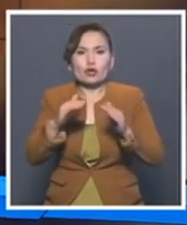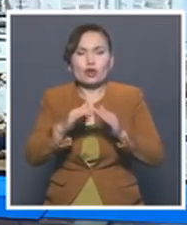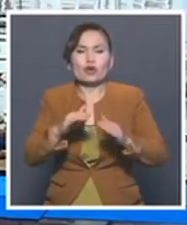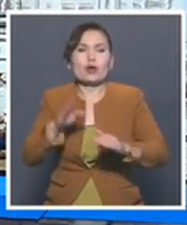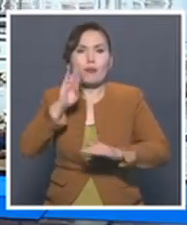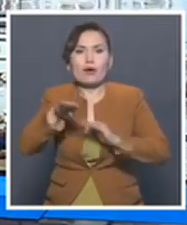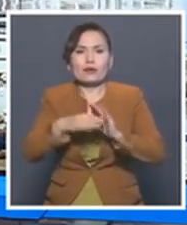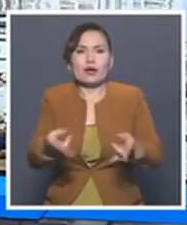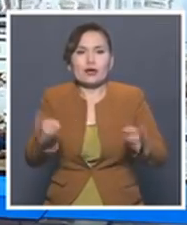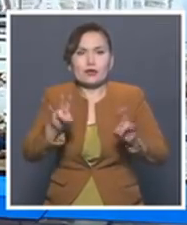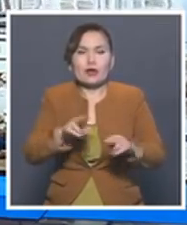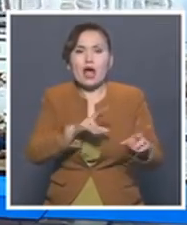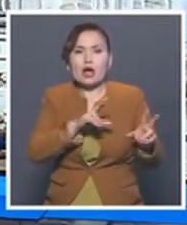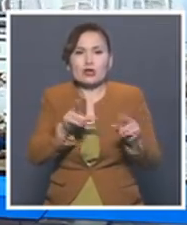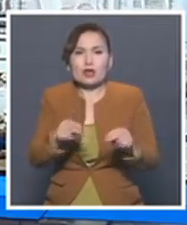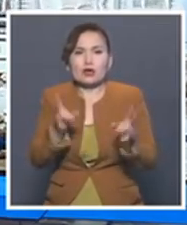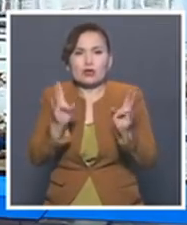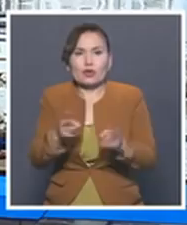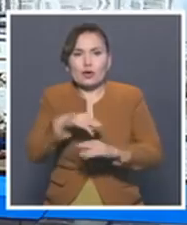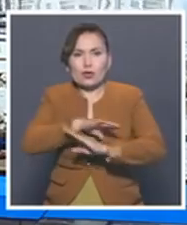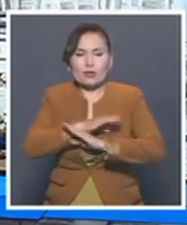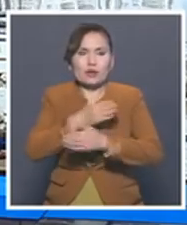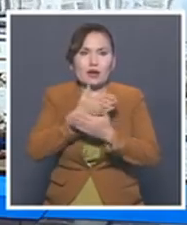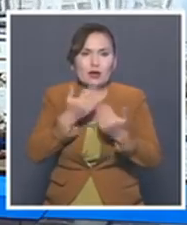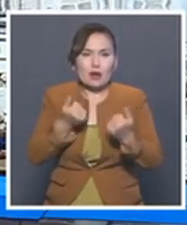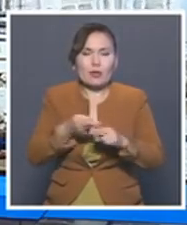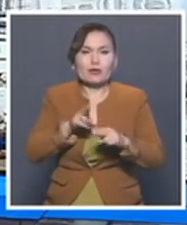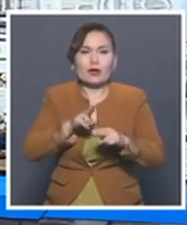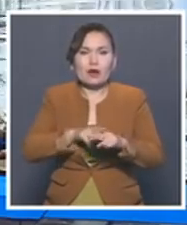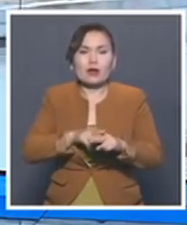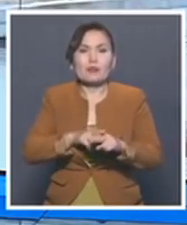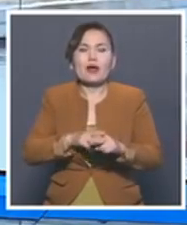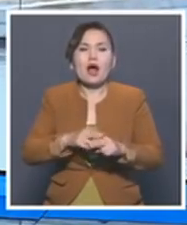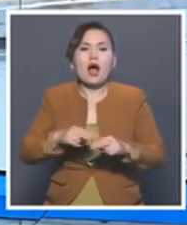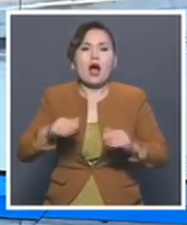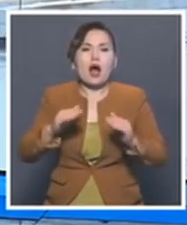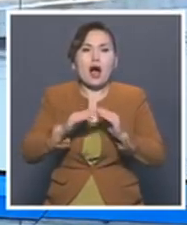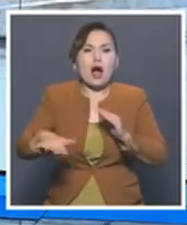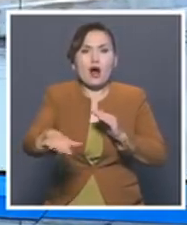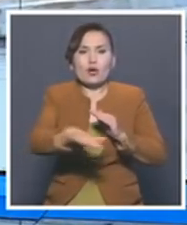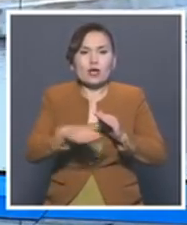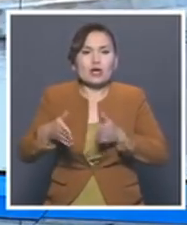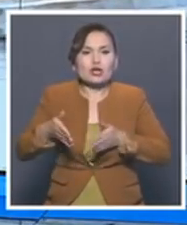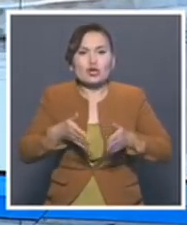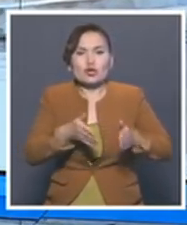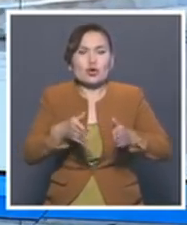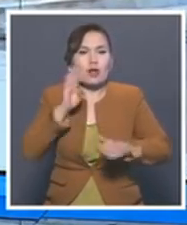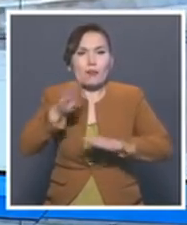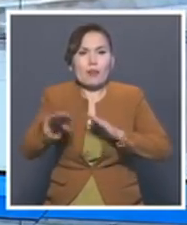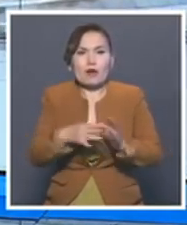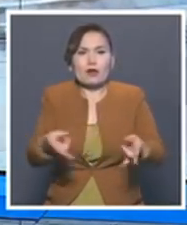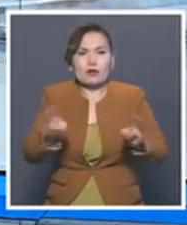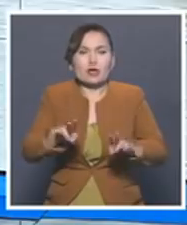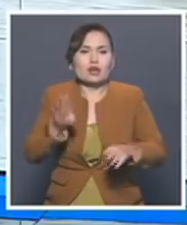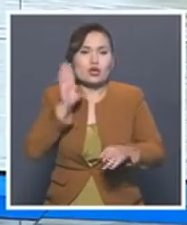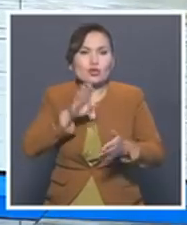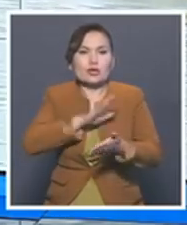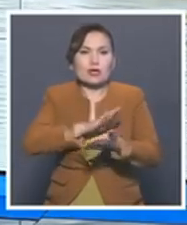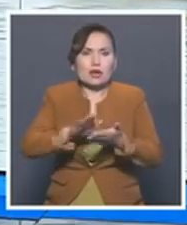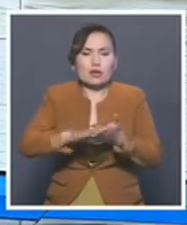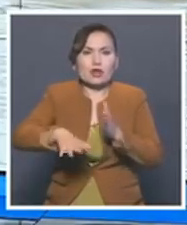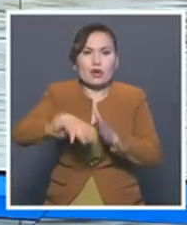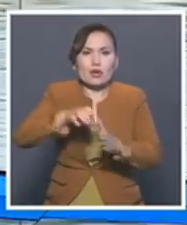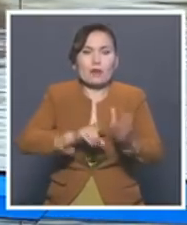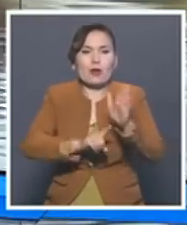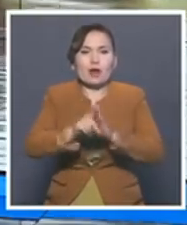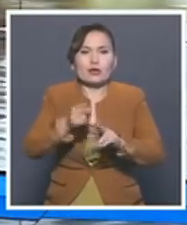басты. Абырой болғанда зардап шеккендер жоқ. Коммуналдық қызмет өкілдері аулалар мен жол бойына жиналған суды әлі тазартуда. Ал